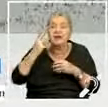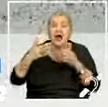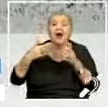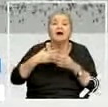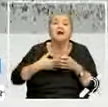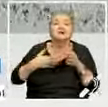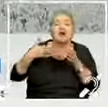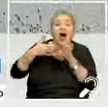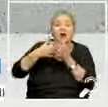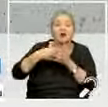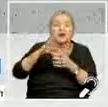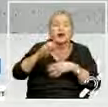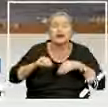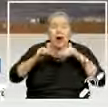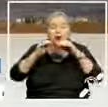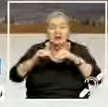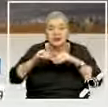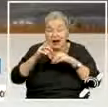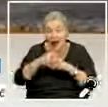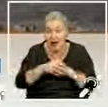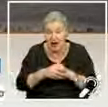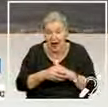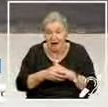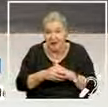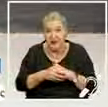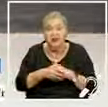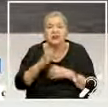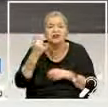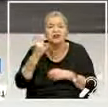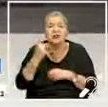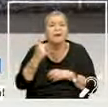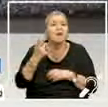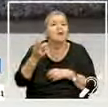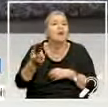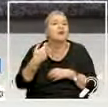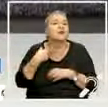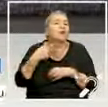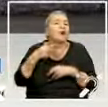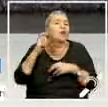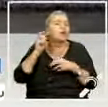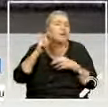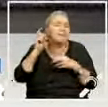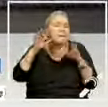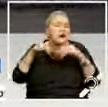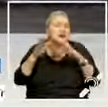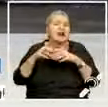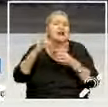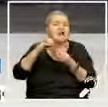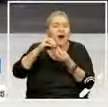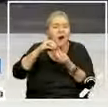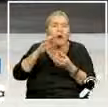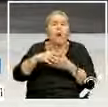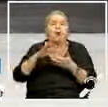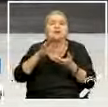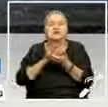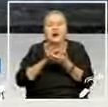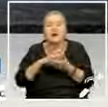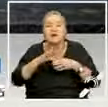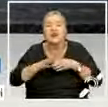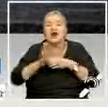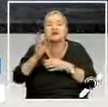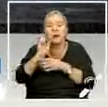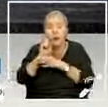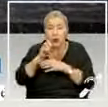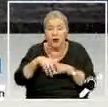locale au grijă ca zona să rămână cât mai naturală, astfel încât reproducerea să se desfășoare în condiții optime. Zeci de mii de păsări poposesc primăvara